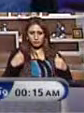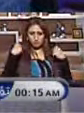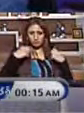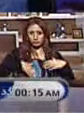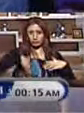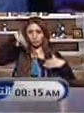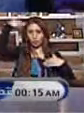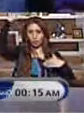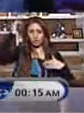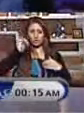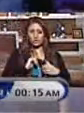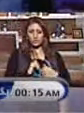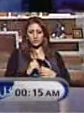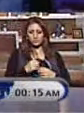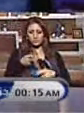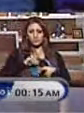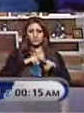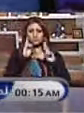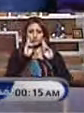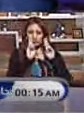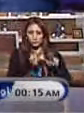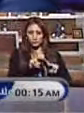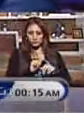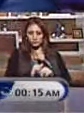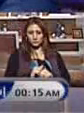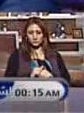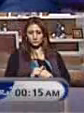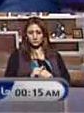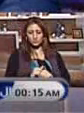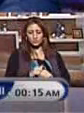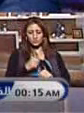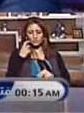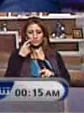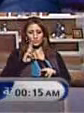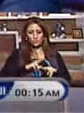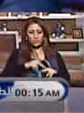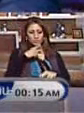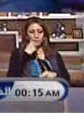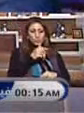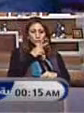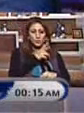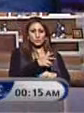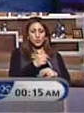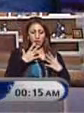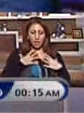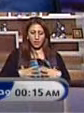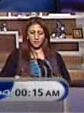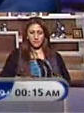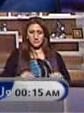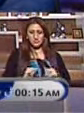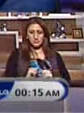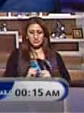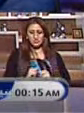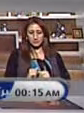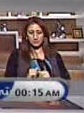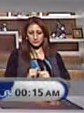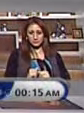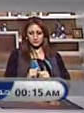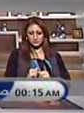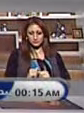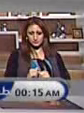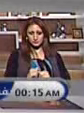قيس كيف حجمه ومحمد بن الحنفيه قال للرجل الثاني اجلس وانا